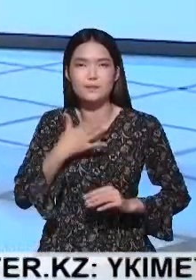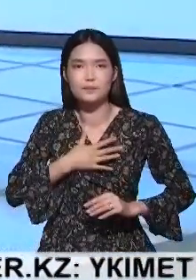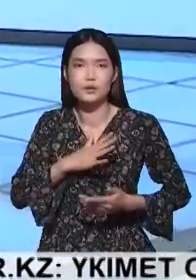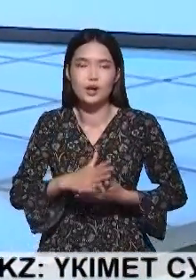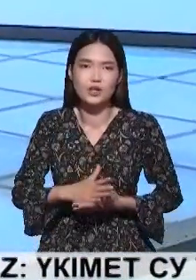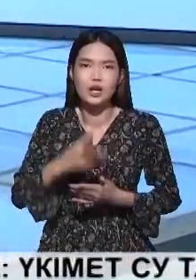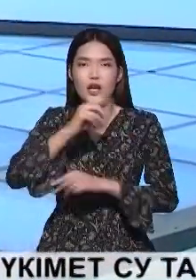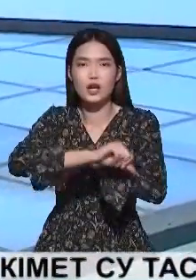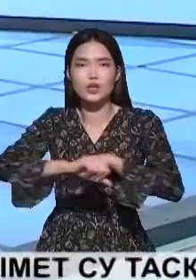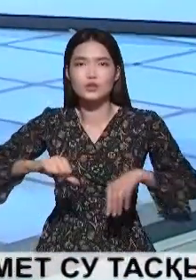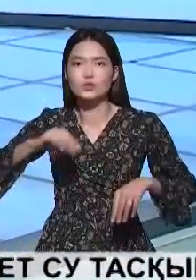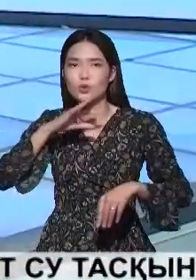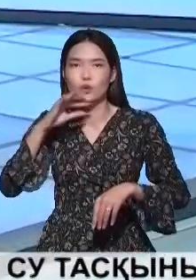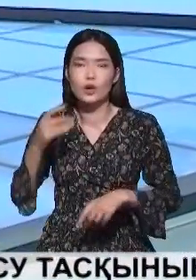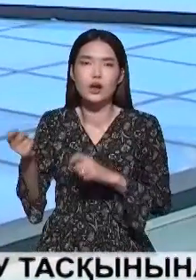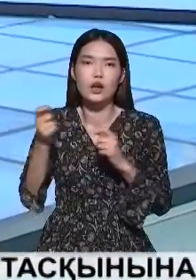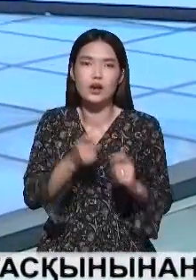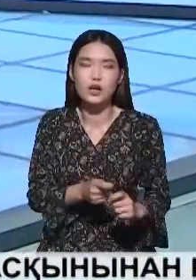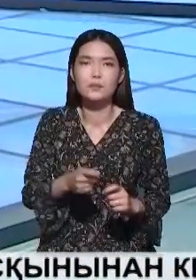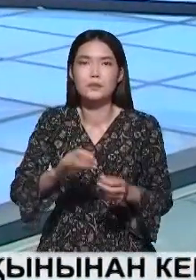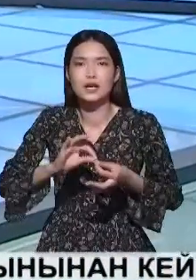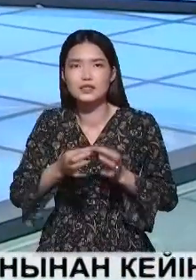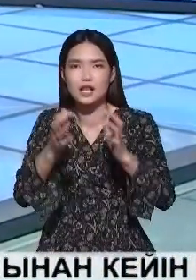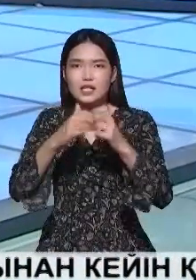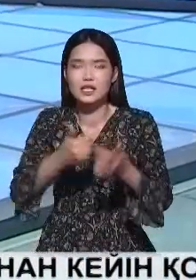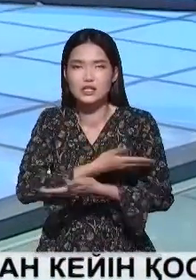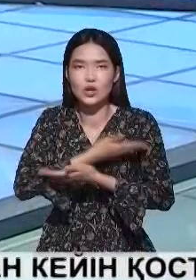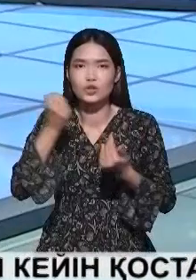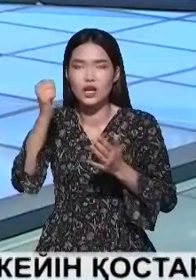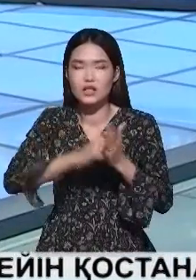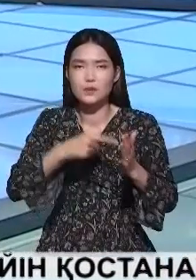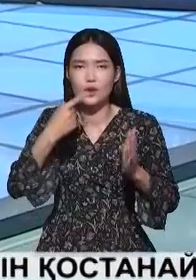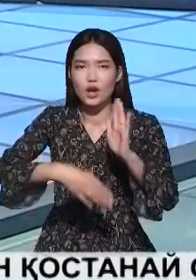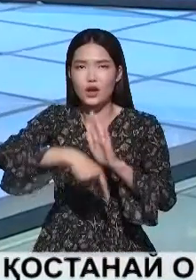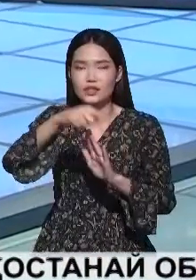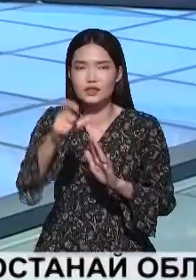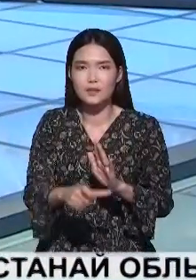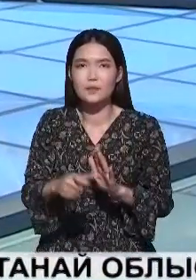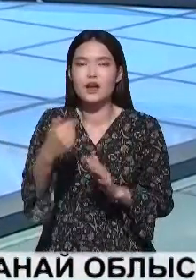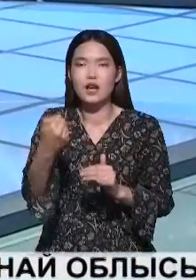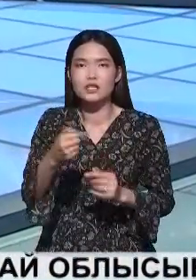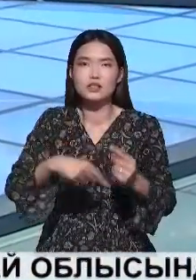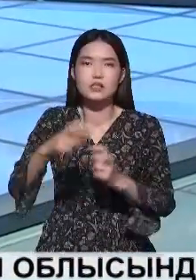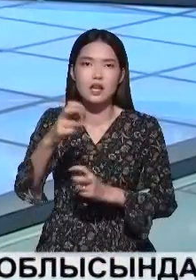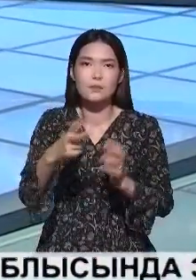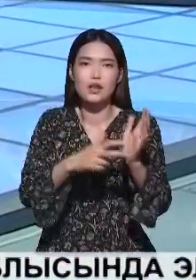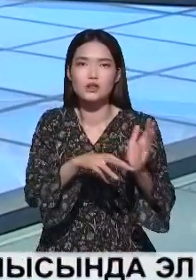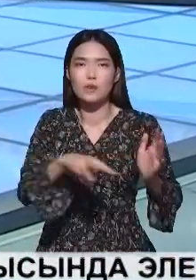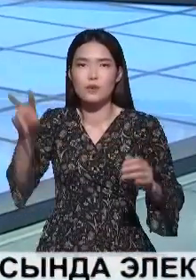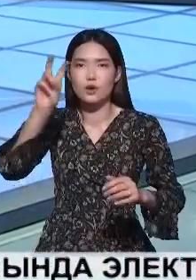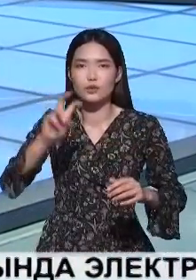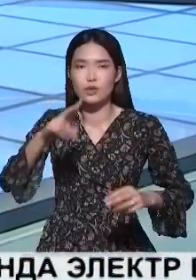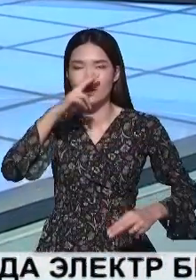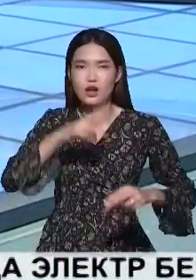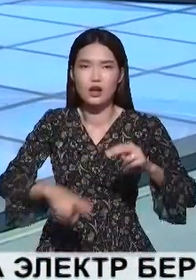Шикізаттың шетелден көп келуіне саланың терең зерттелмеуі себептейді депутаттар. Салдарынан кәсіпкерлер 800 миллион доллардан айырылып